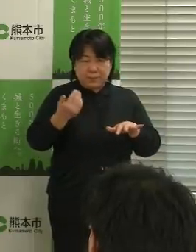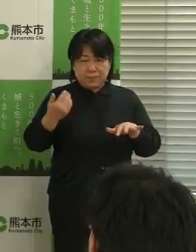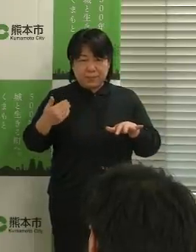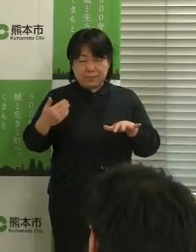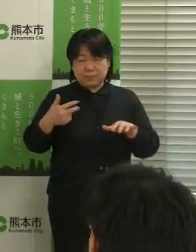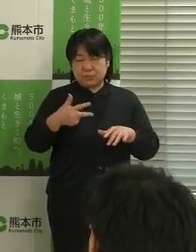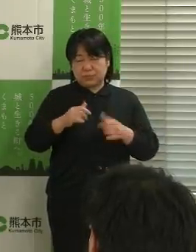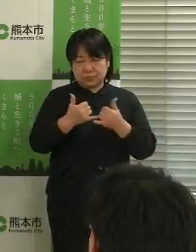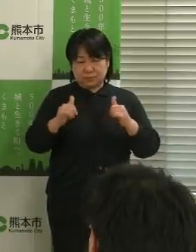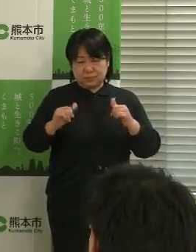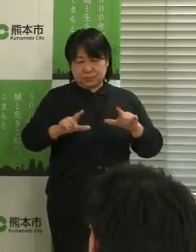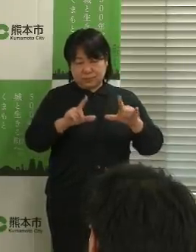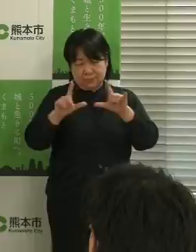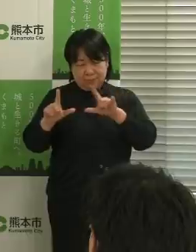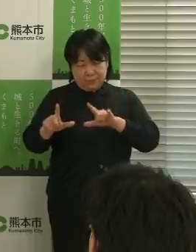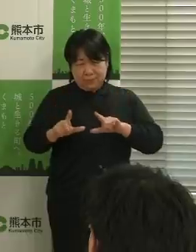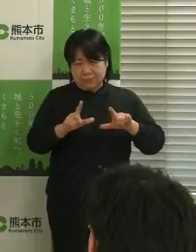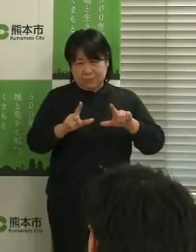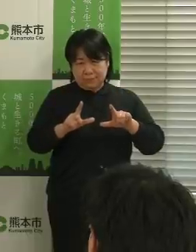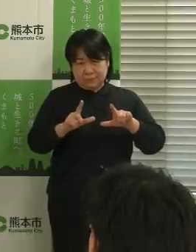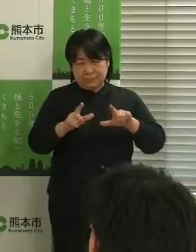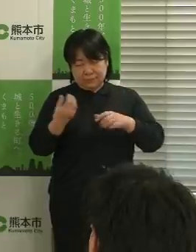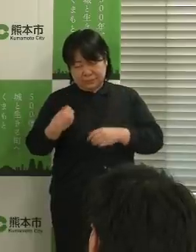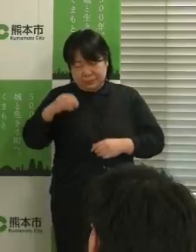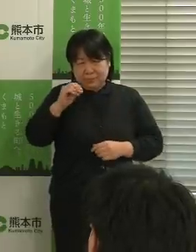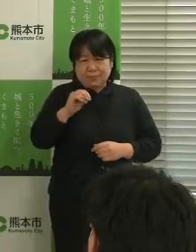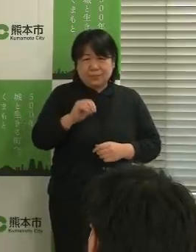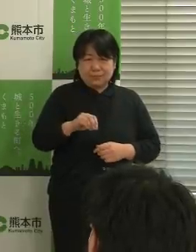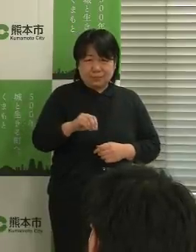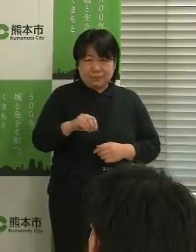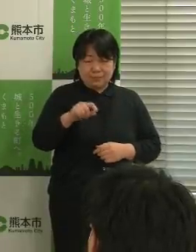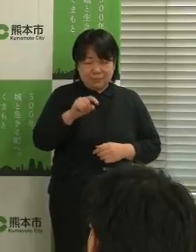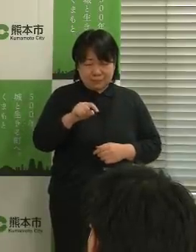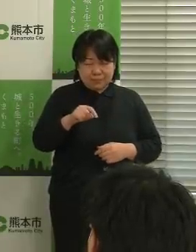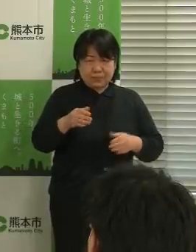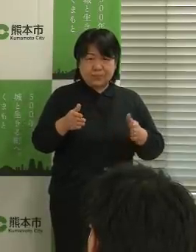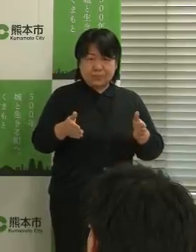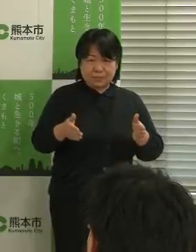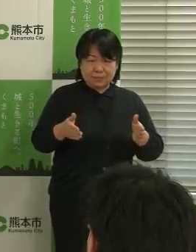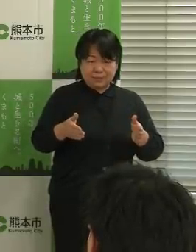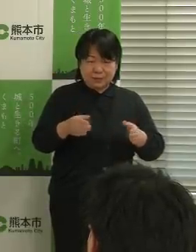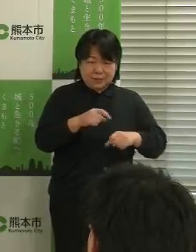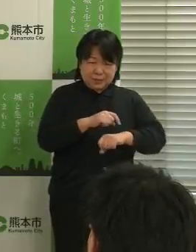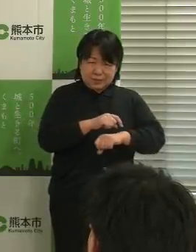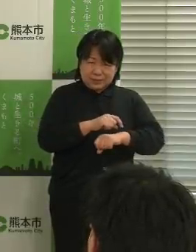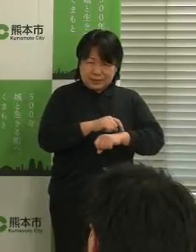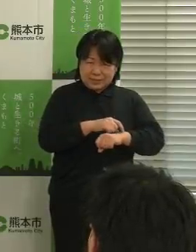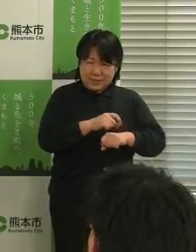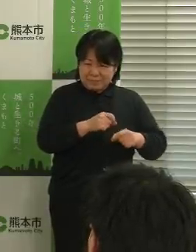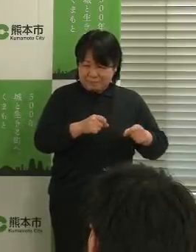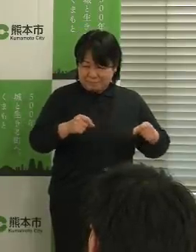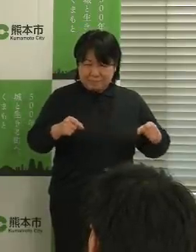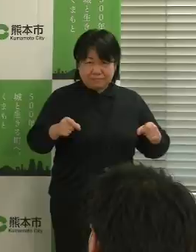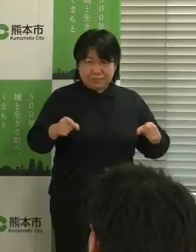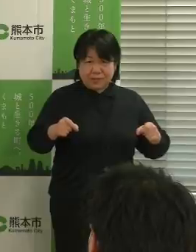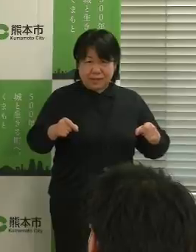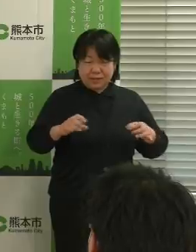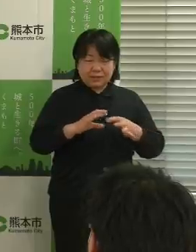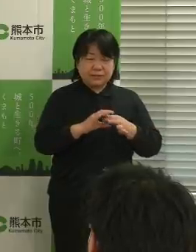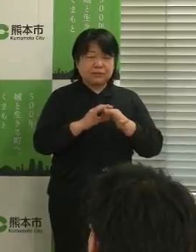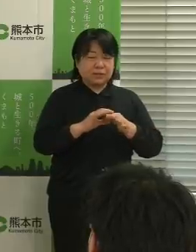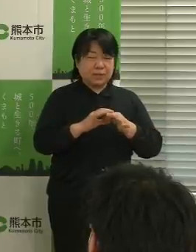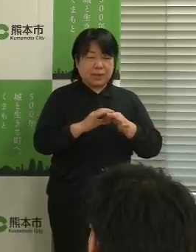民生活をどう取り戻せるか、あるいはそこに行くまでにどのぐらいのやっぱり時間がかかるのかということについてはですね、しっ